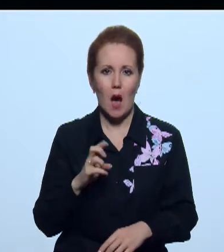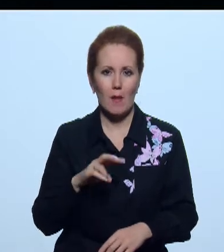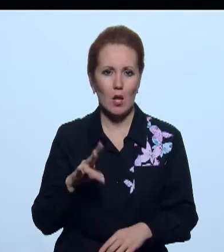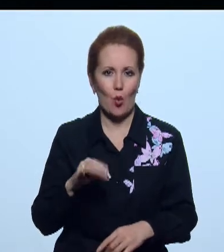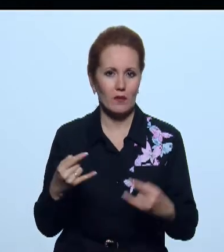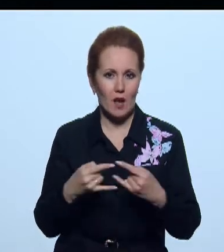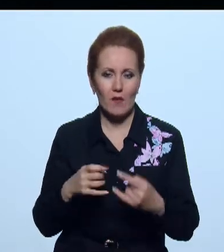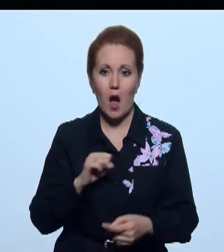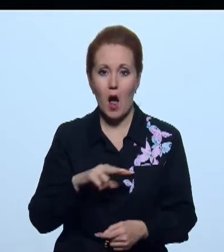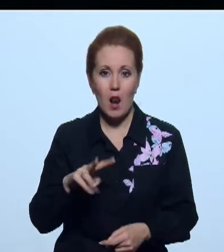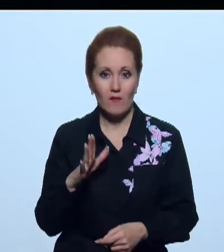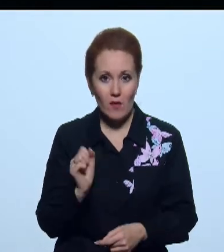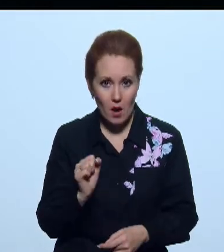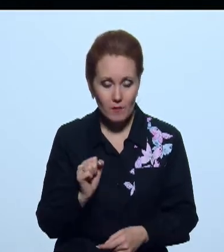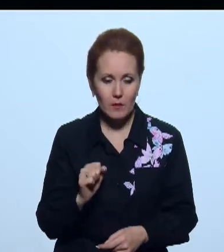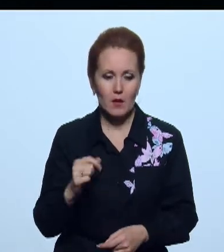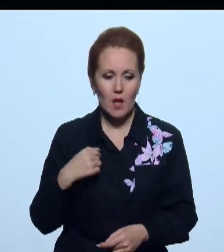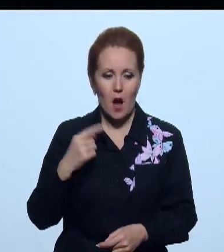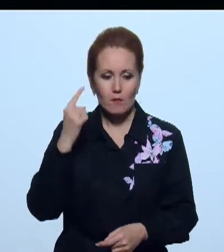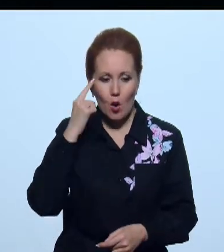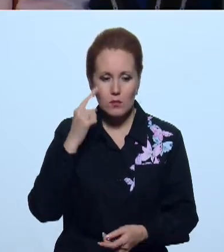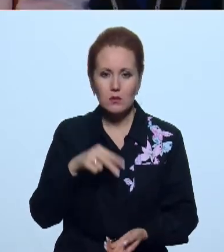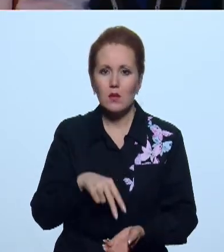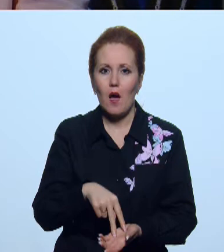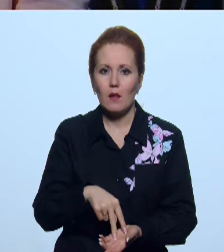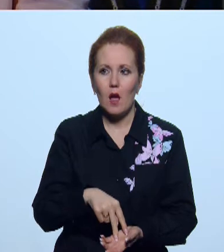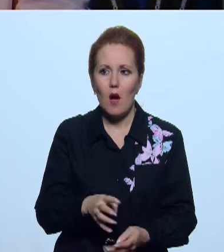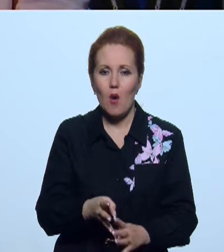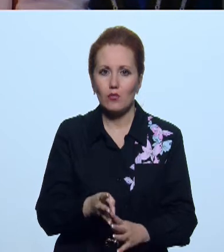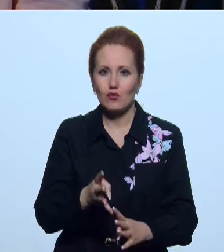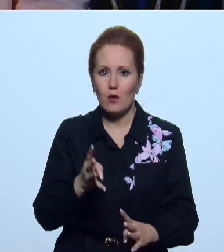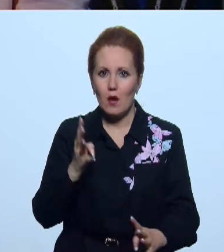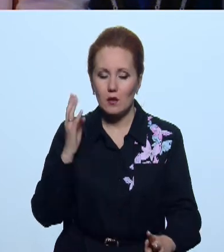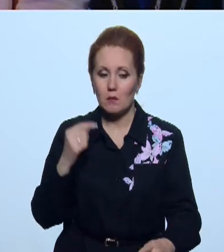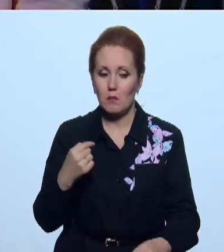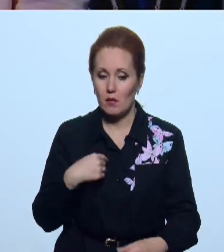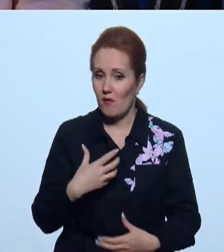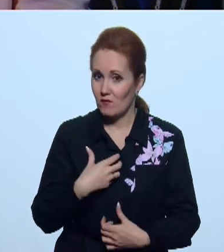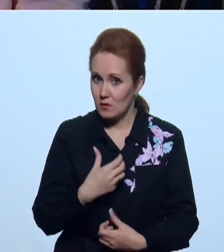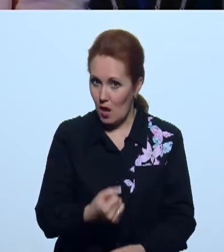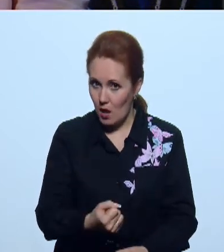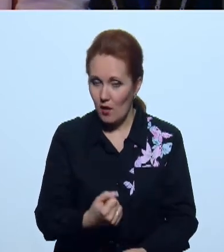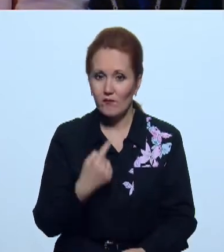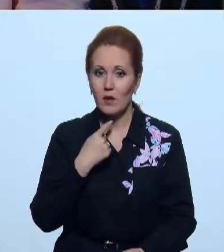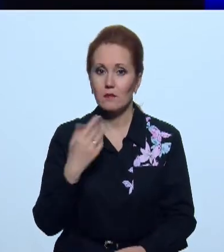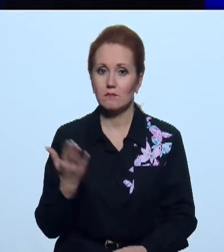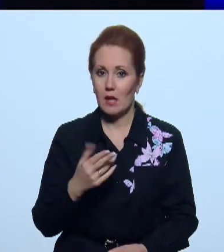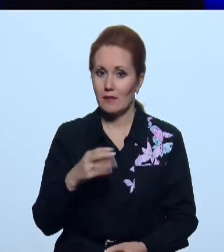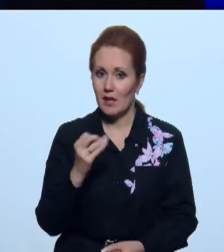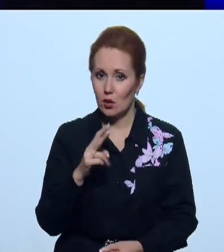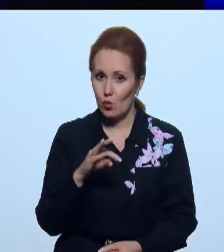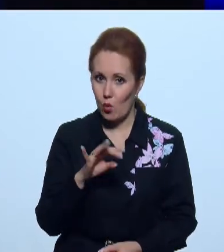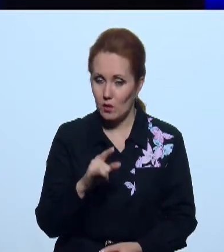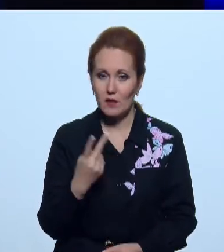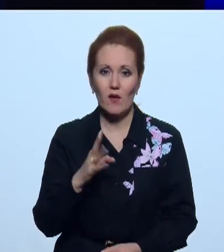еще «Альва». Я помню, стояла просто жуткая очередь. В общем, меня взяли в дикторы, две